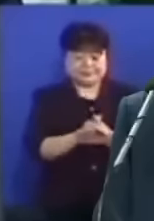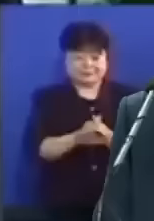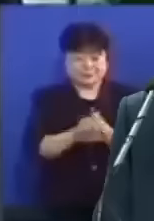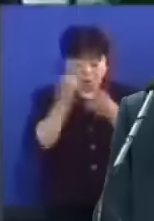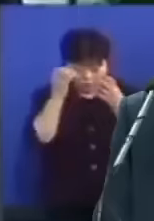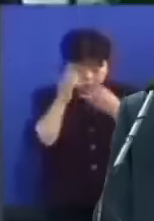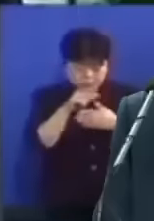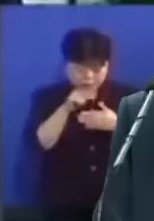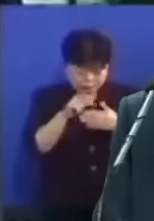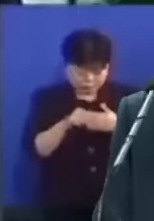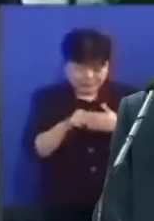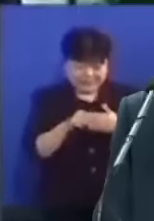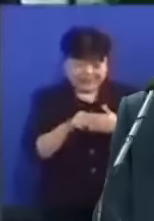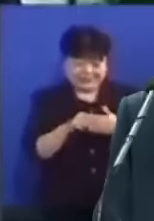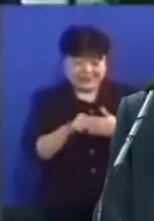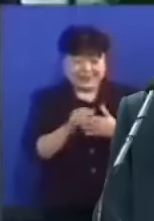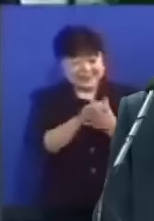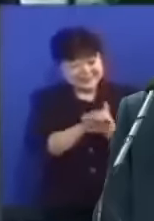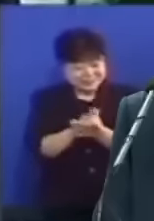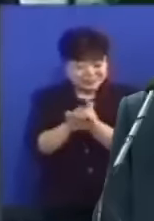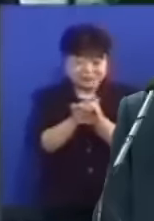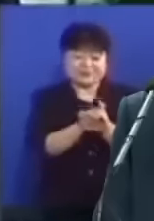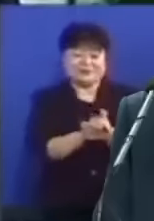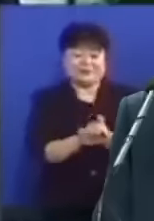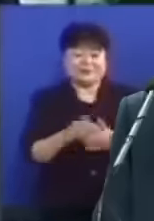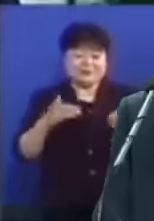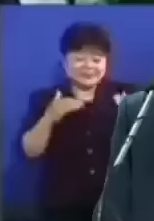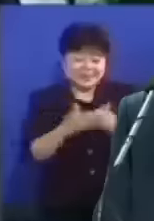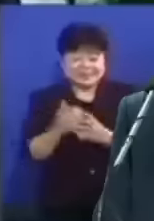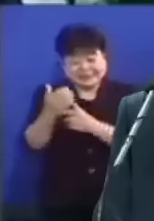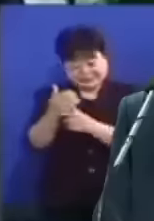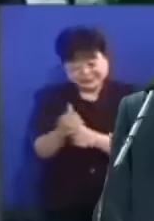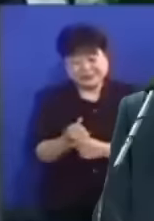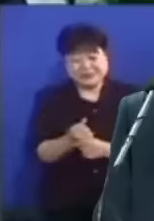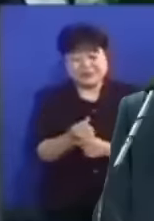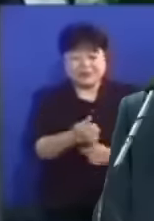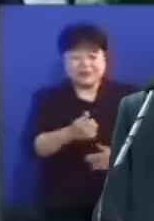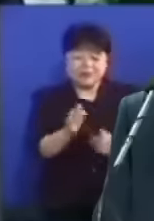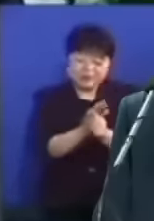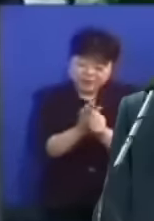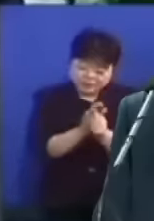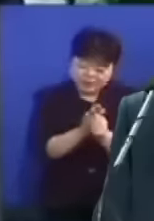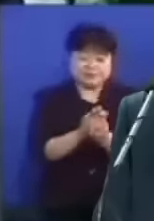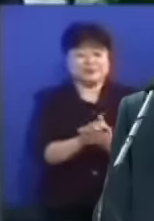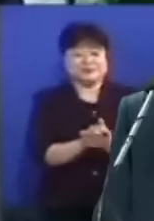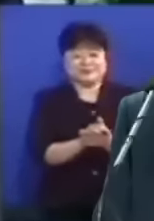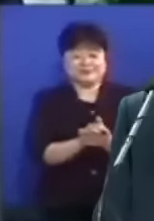고통 중에 있을 때 친구가 끝까지 붙들어주고 격려해주고